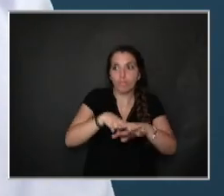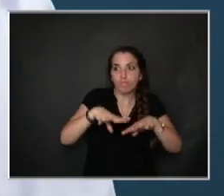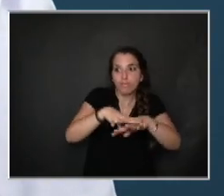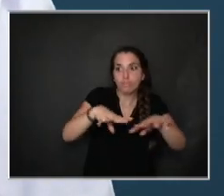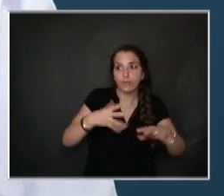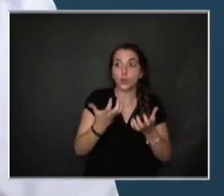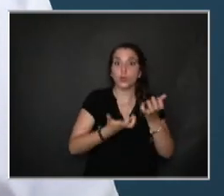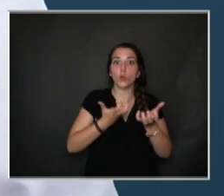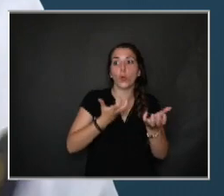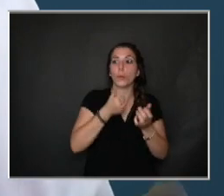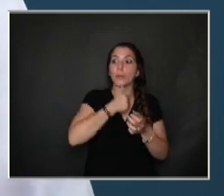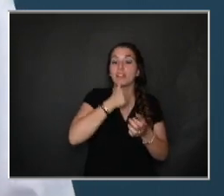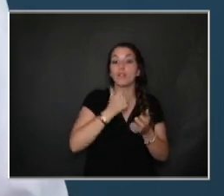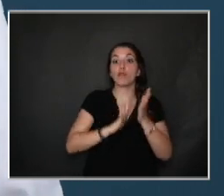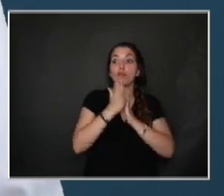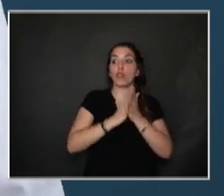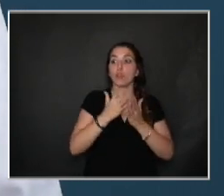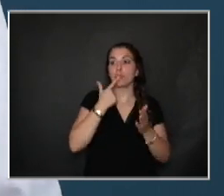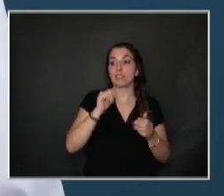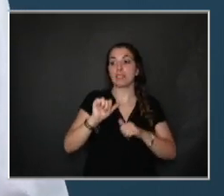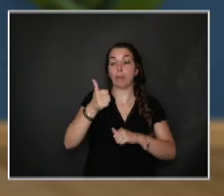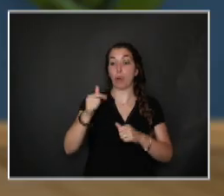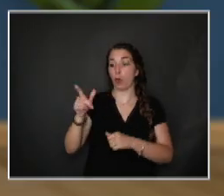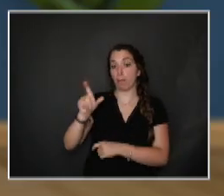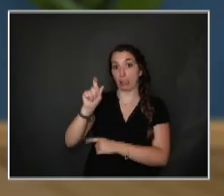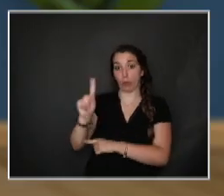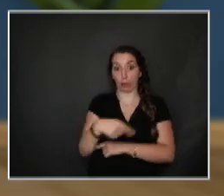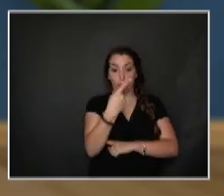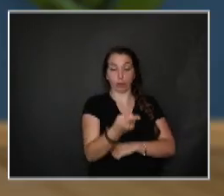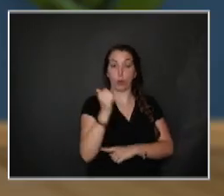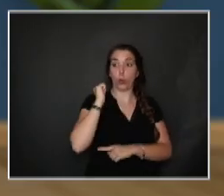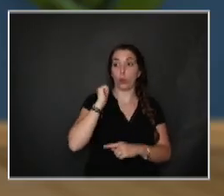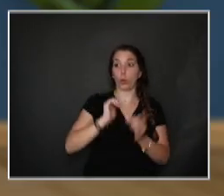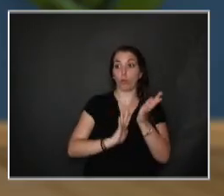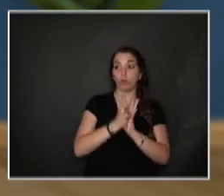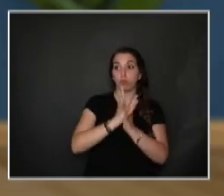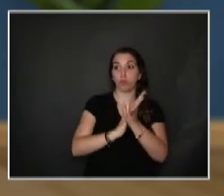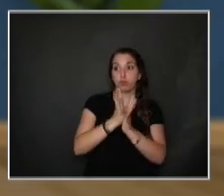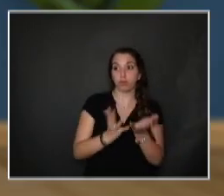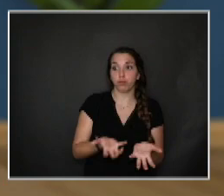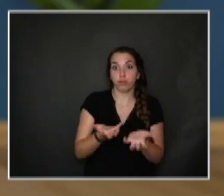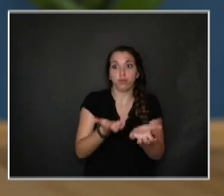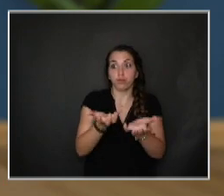de la cuisson à petit feu. Donc, comme il a été d'abord allongé sur le dos, il est le patron des Lombalgiques, voilà.